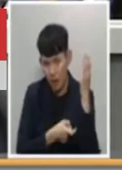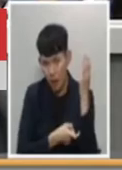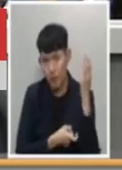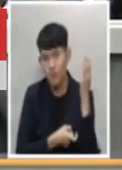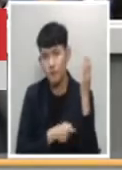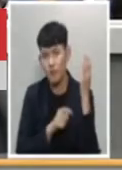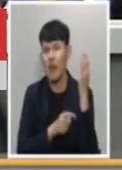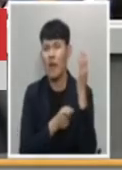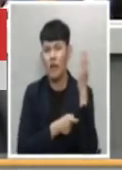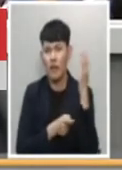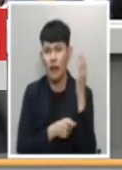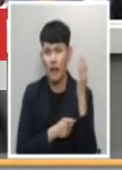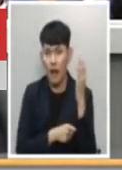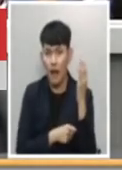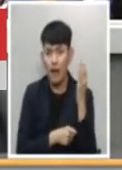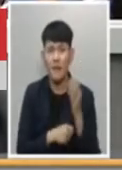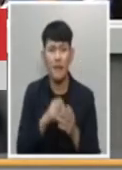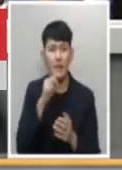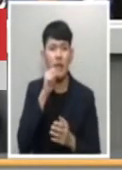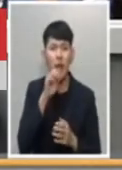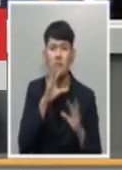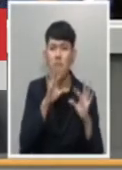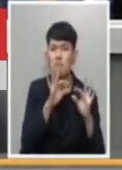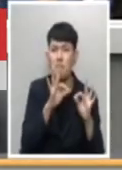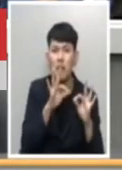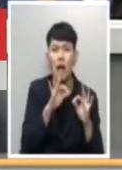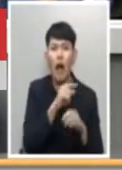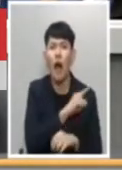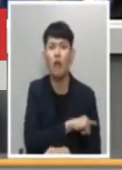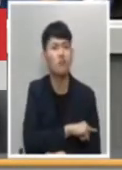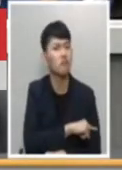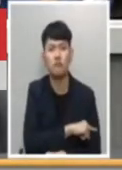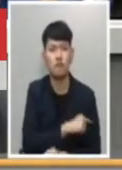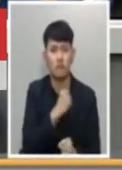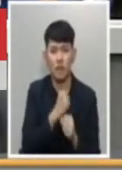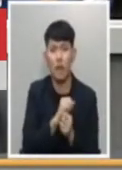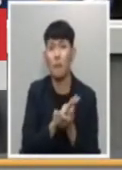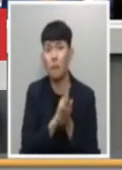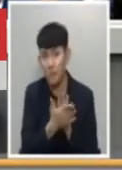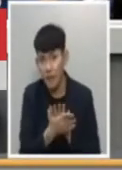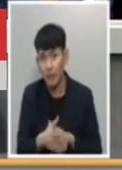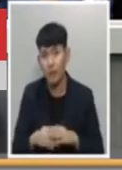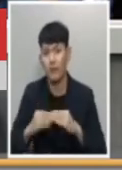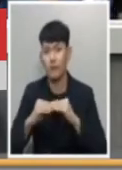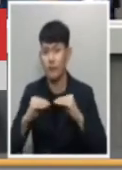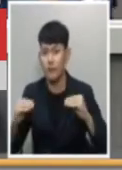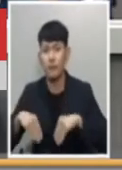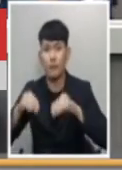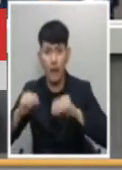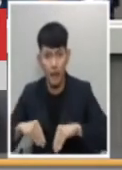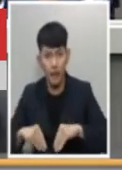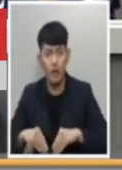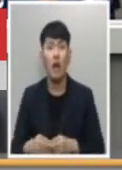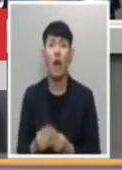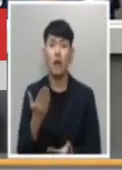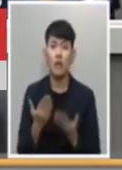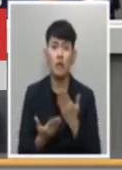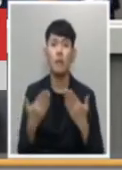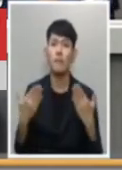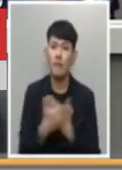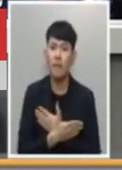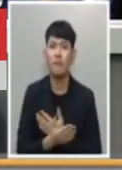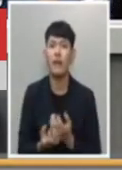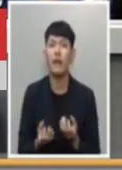ดับยางจากน้ำยางให้มาผลิตนะครับกระทรวงเกษตรทำถนนดินซีเมนต์ยางพ